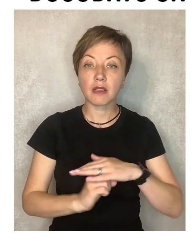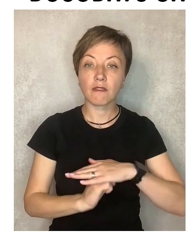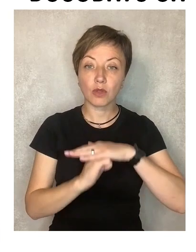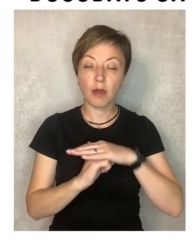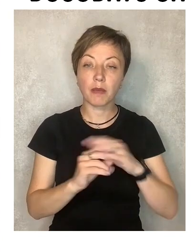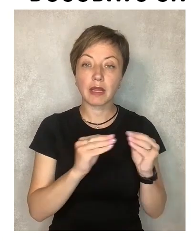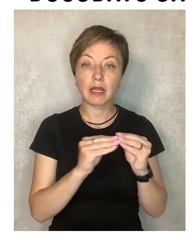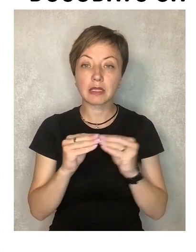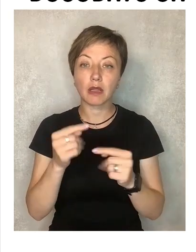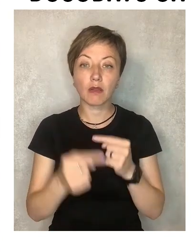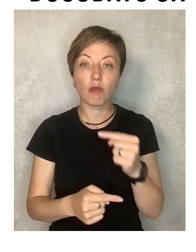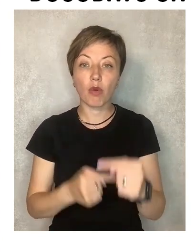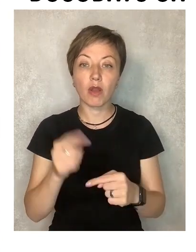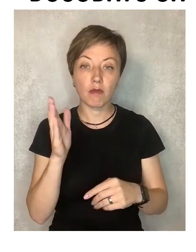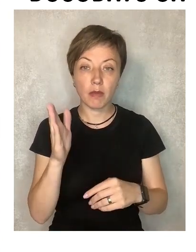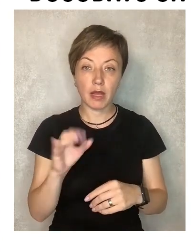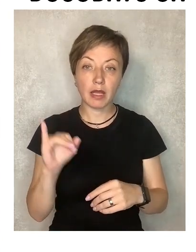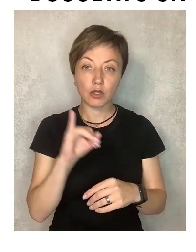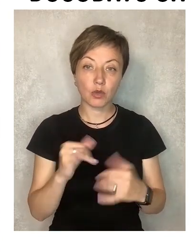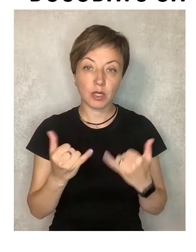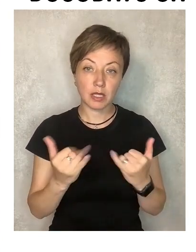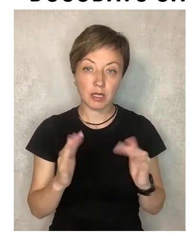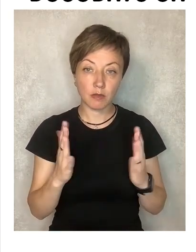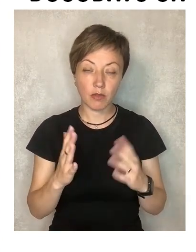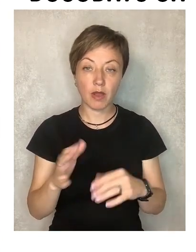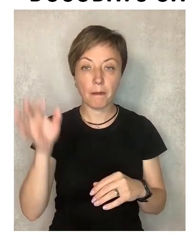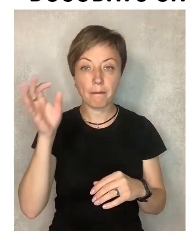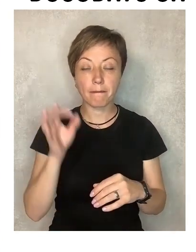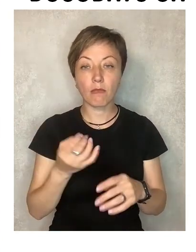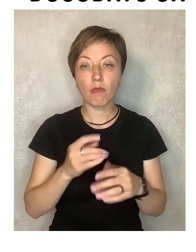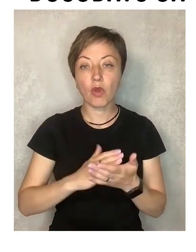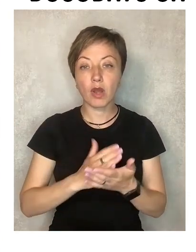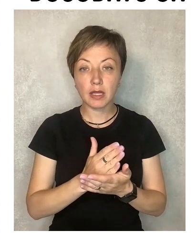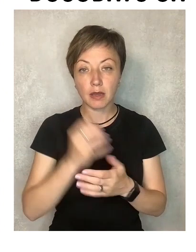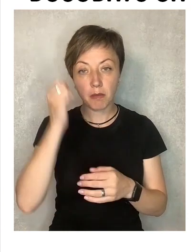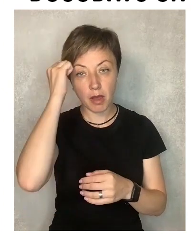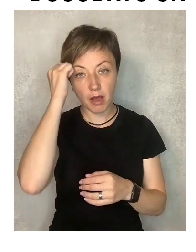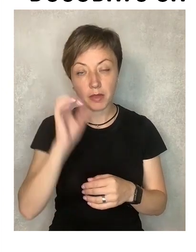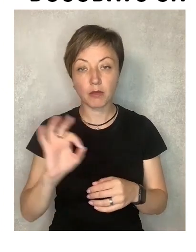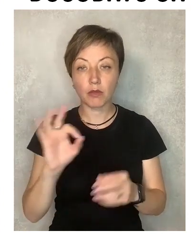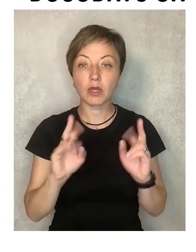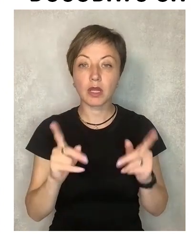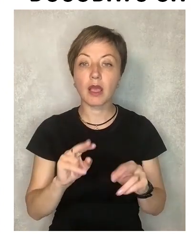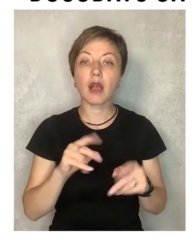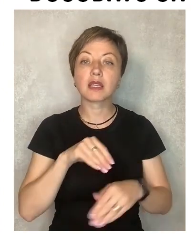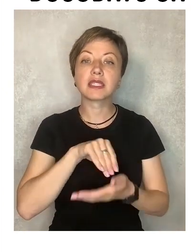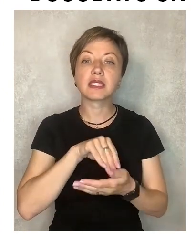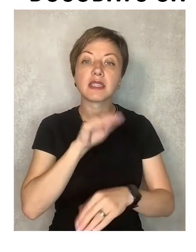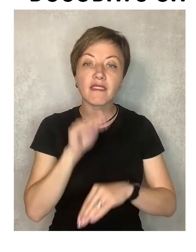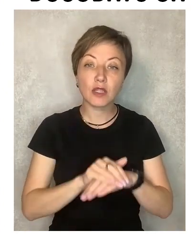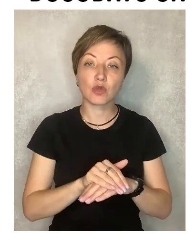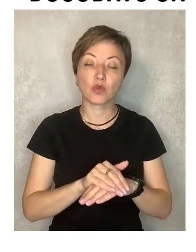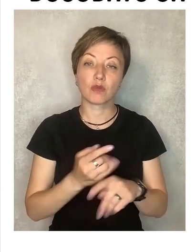поколінь вперед історії, яка зараз відбувається, з пам'ятанням, з політикою пам'яті, з тим, як ми зафіксуємо цю